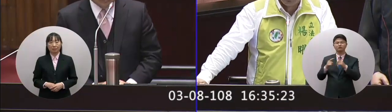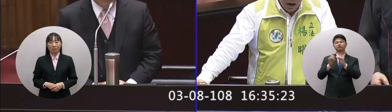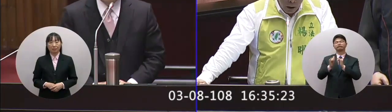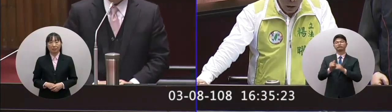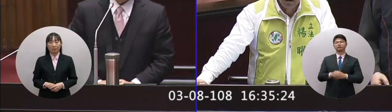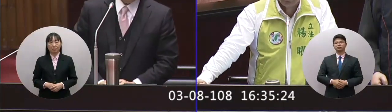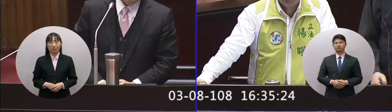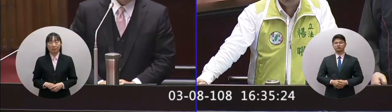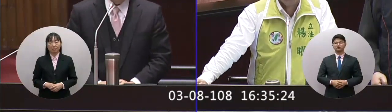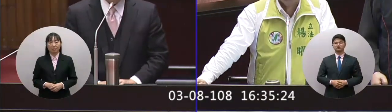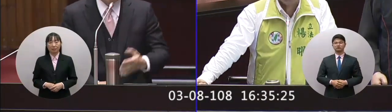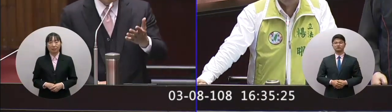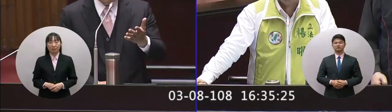民。